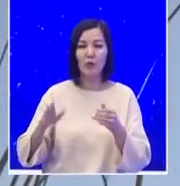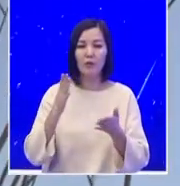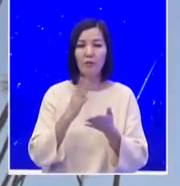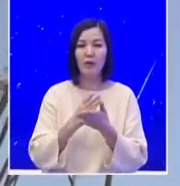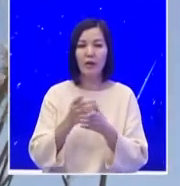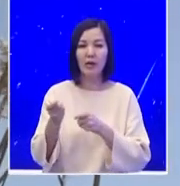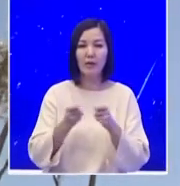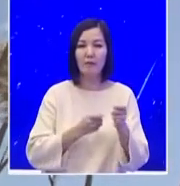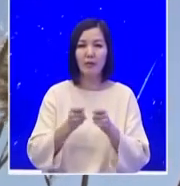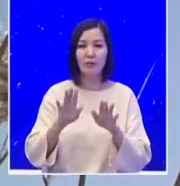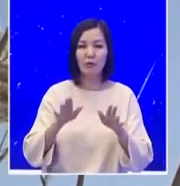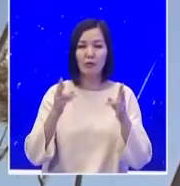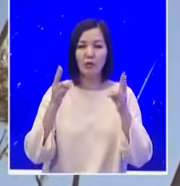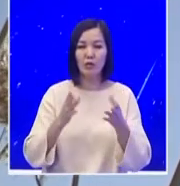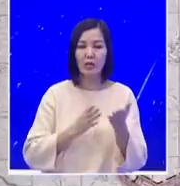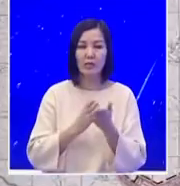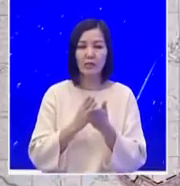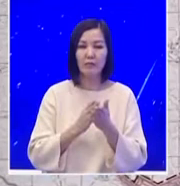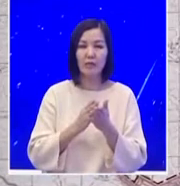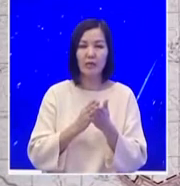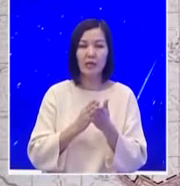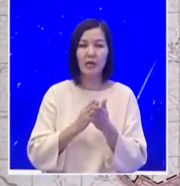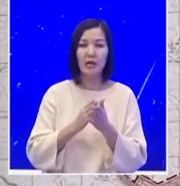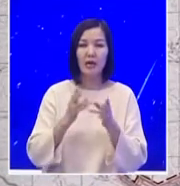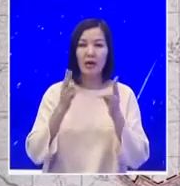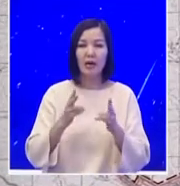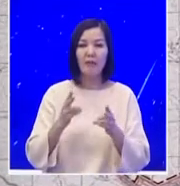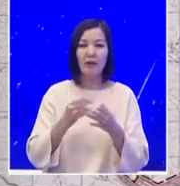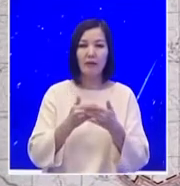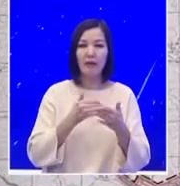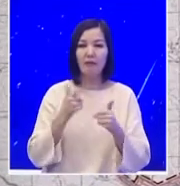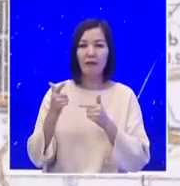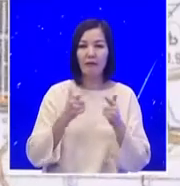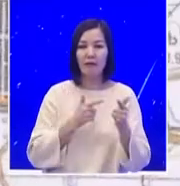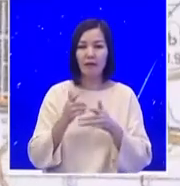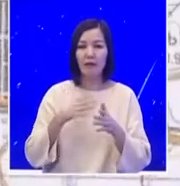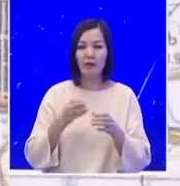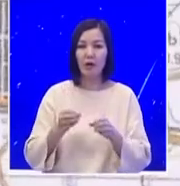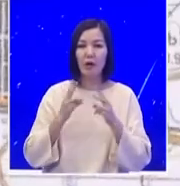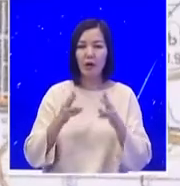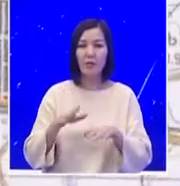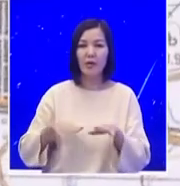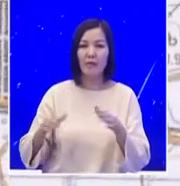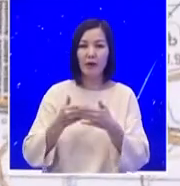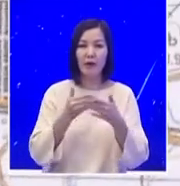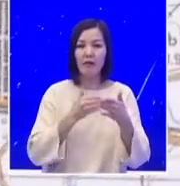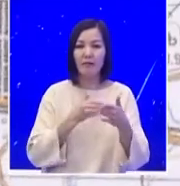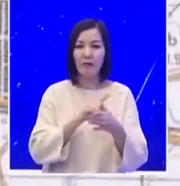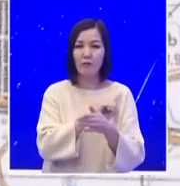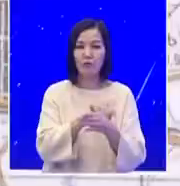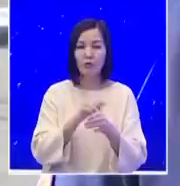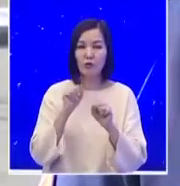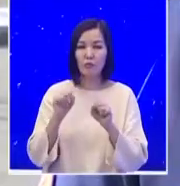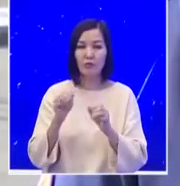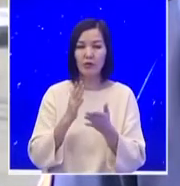пен төтенше жағдайлар мамандары табиғи апатқа дайын. Себебі әр ауданда қауіпті деген учаскелерде алдын алу жұмыстары жүріп